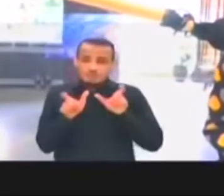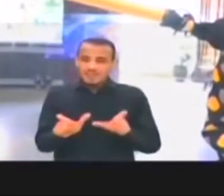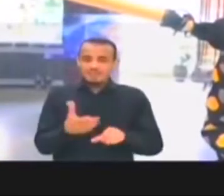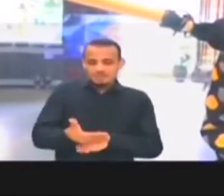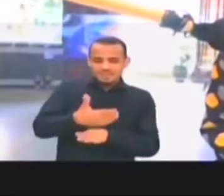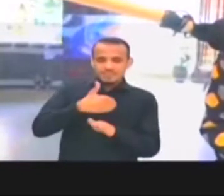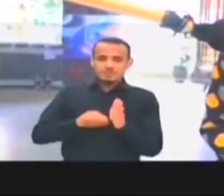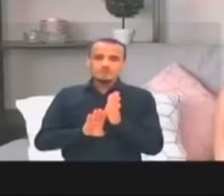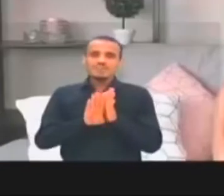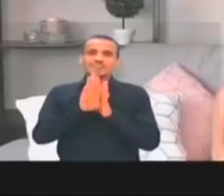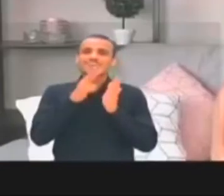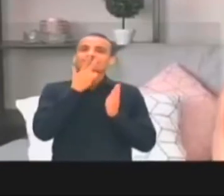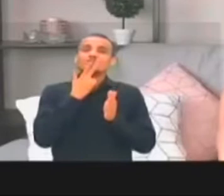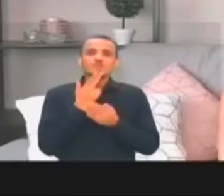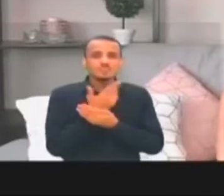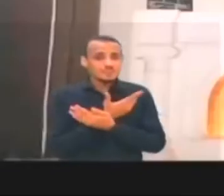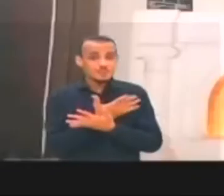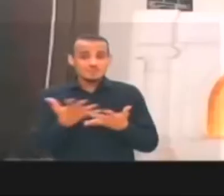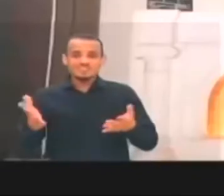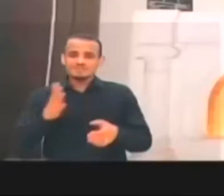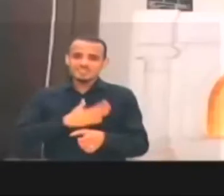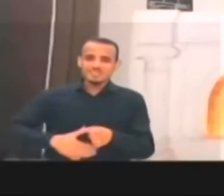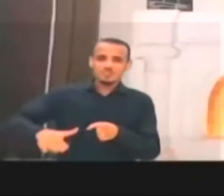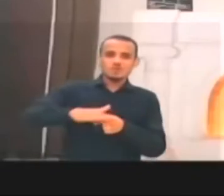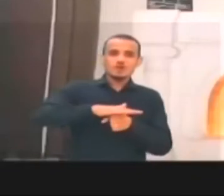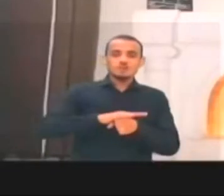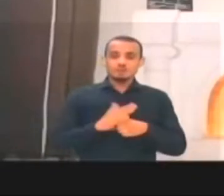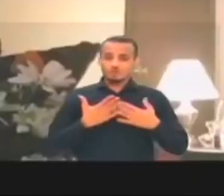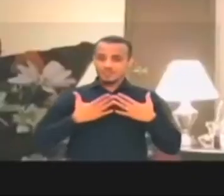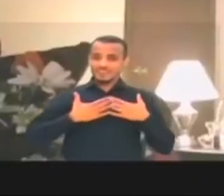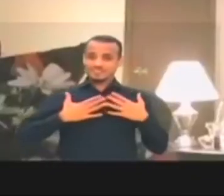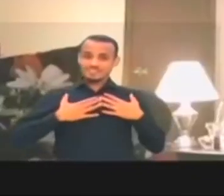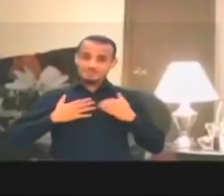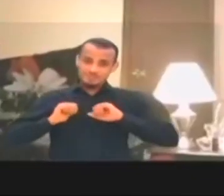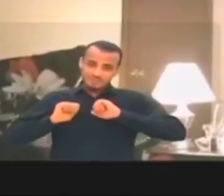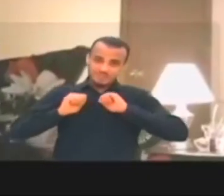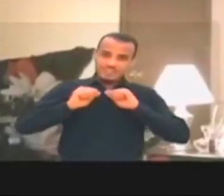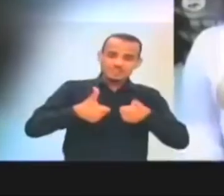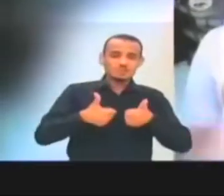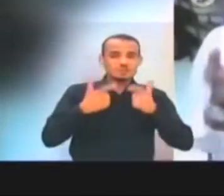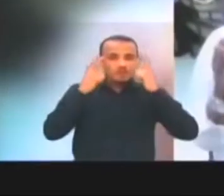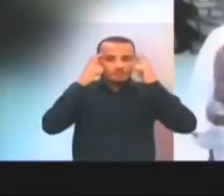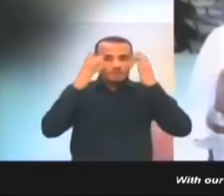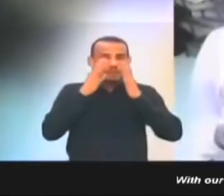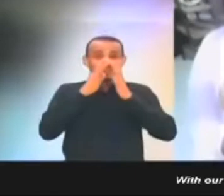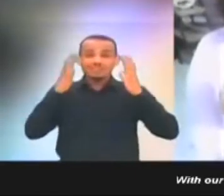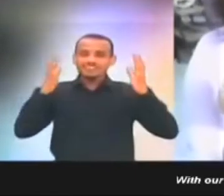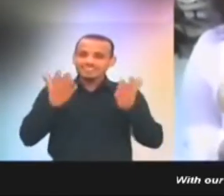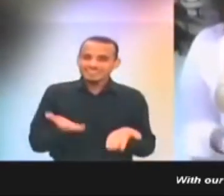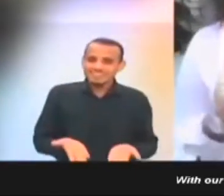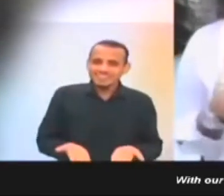وفضل ابنيه خير فيه وكفيه روحنا في دمنا فيه